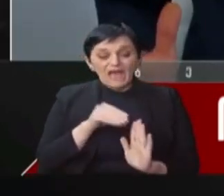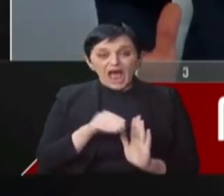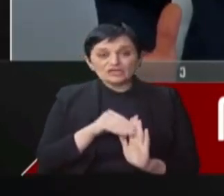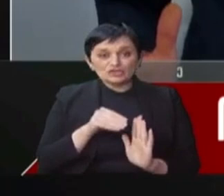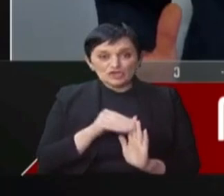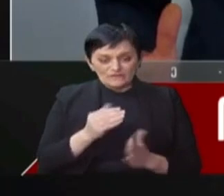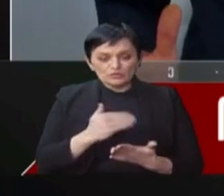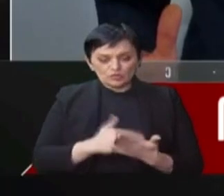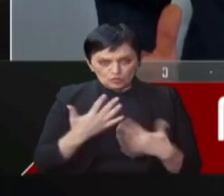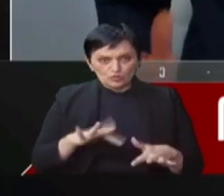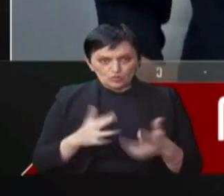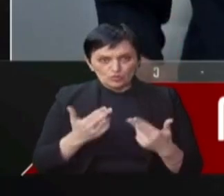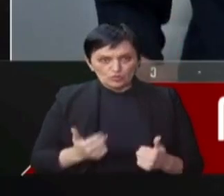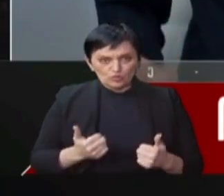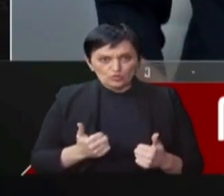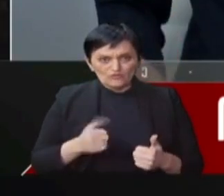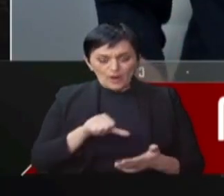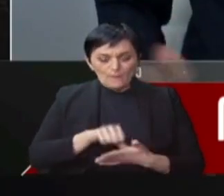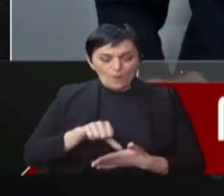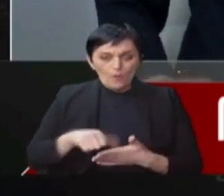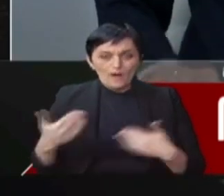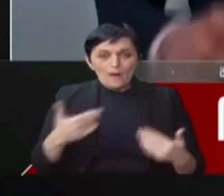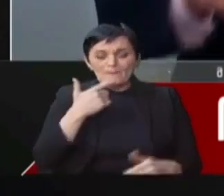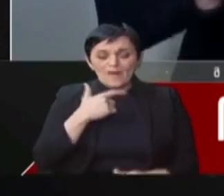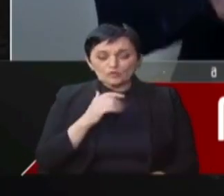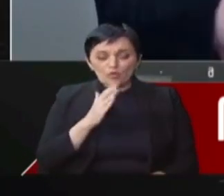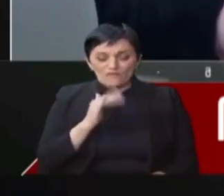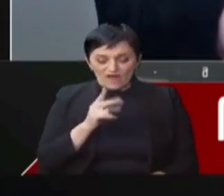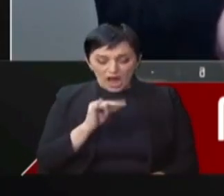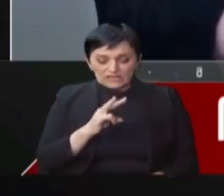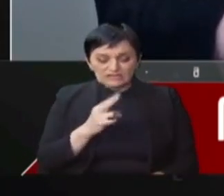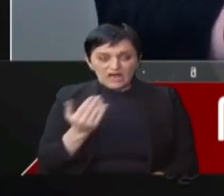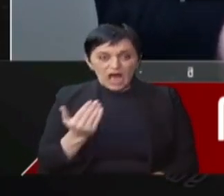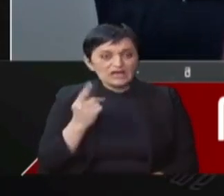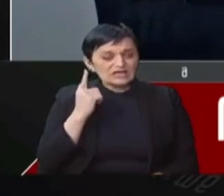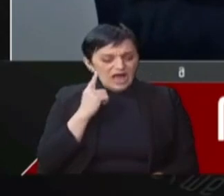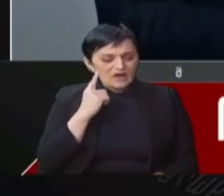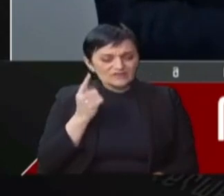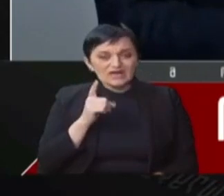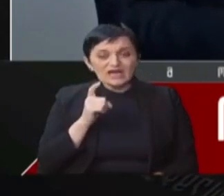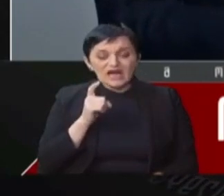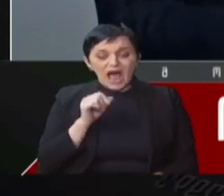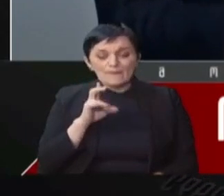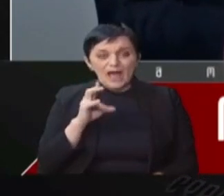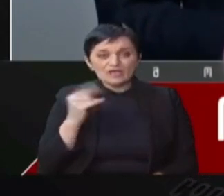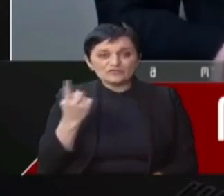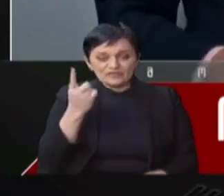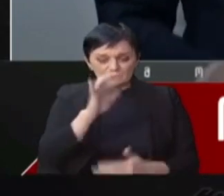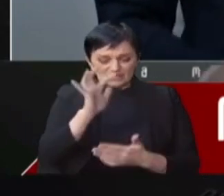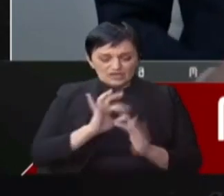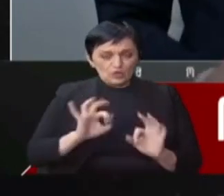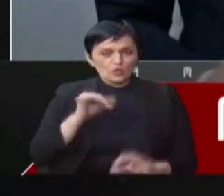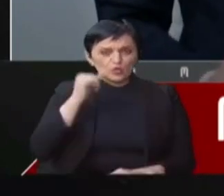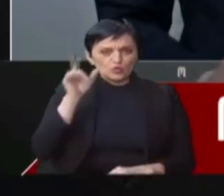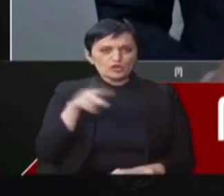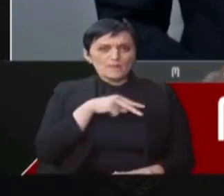შედეგები უკვე აღიარეს მონაწილე მხარეებმა. ბატონო ვახტანგ, გავიგეთ უკვე ლევან ხაბეიშვილის პირველი განცხადებები. გუშინ